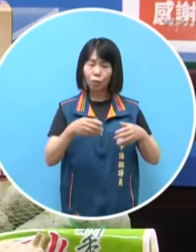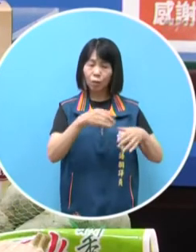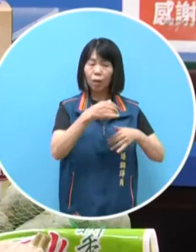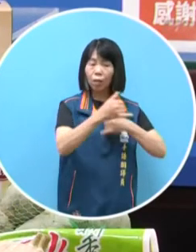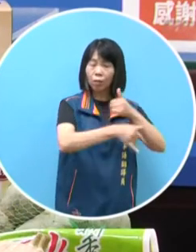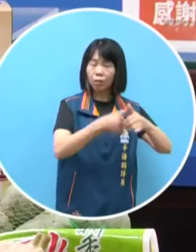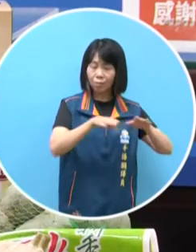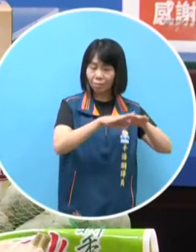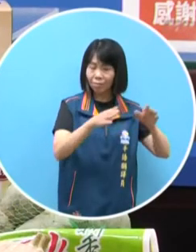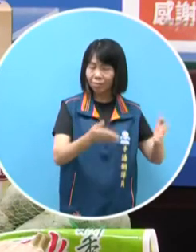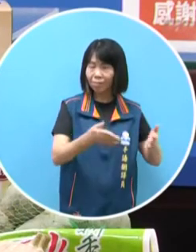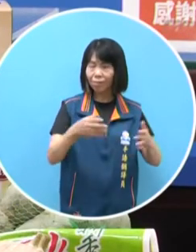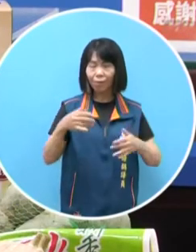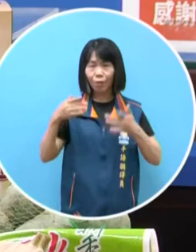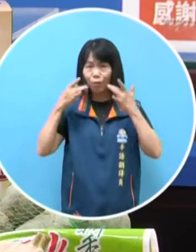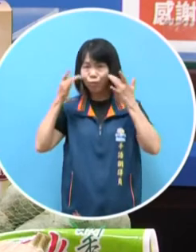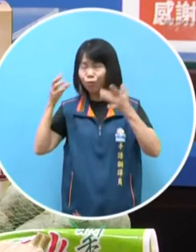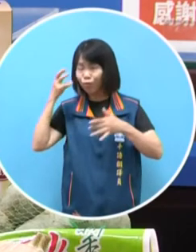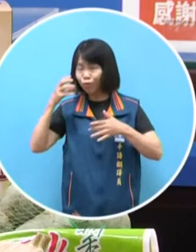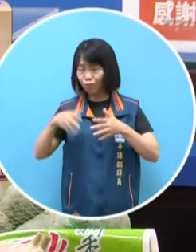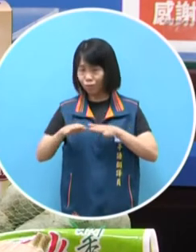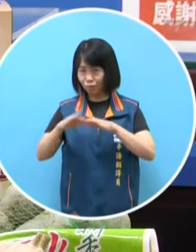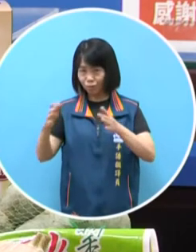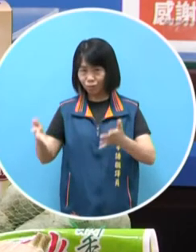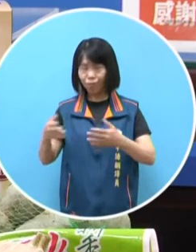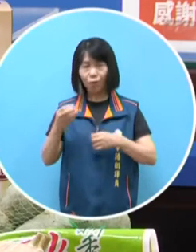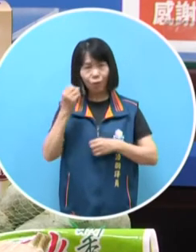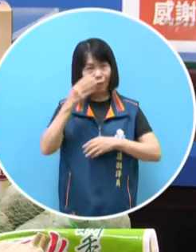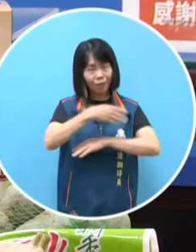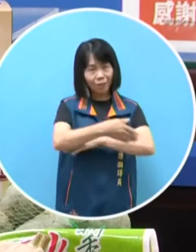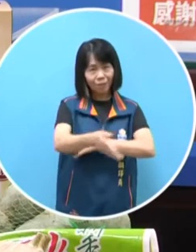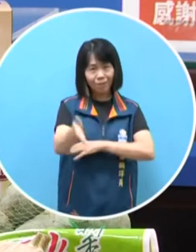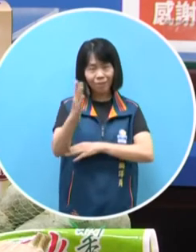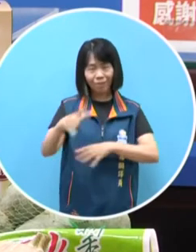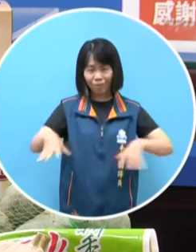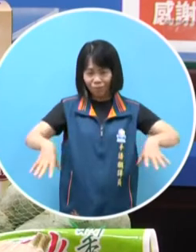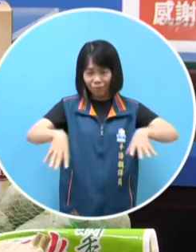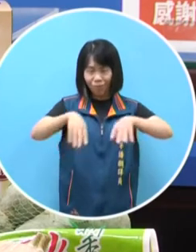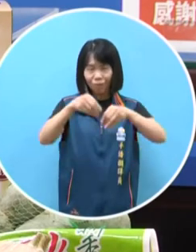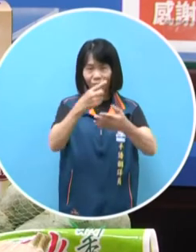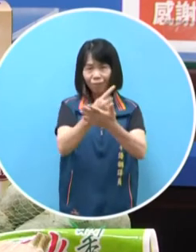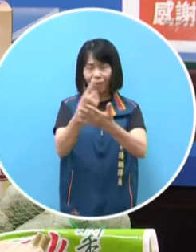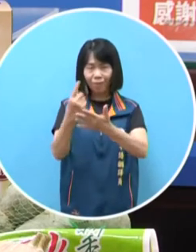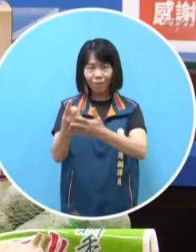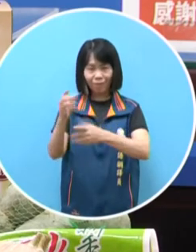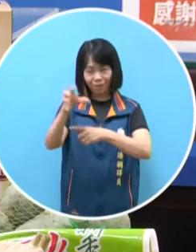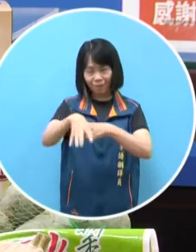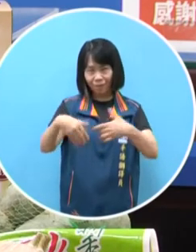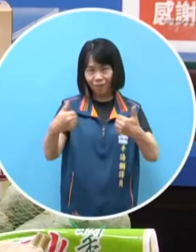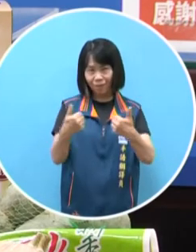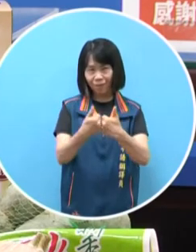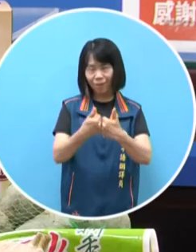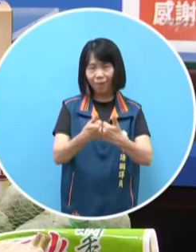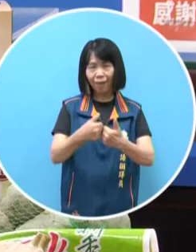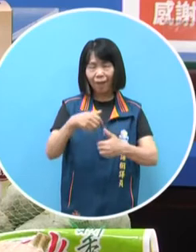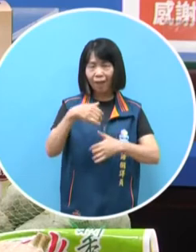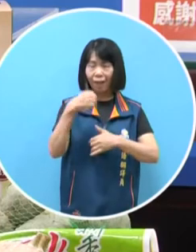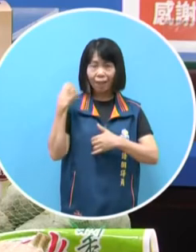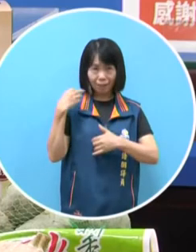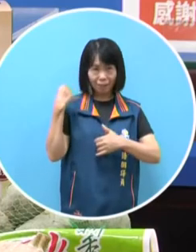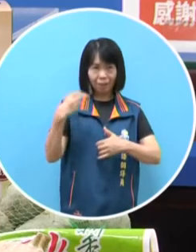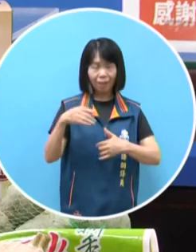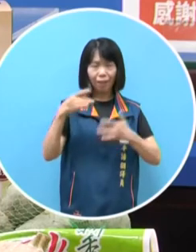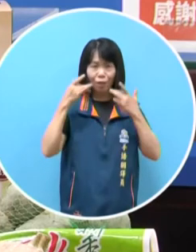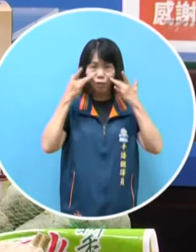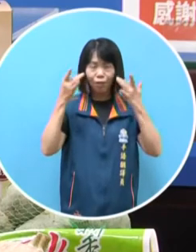蔬菜箱。那花莲县政府也整合各农会，提供生鲜蔬菜以及果品，另